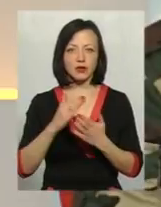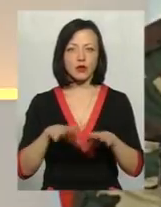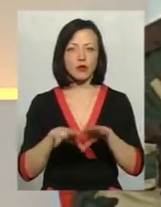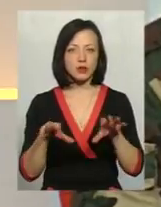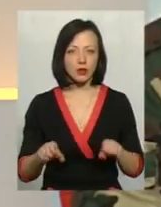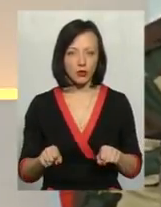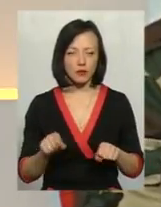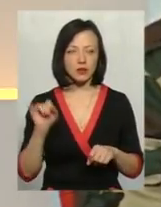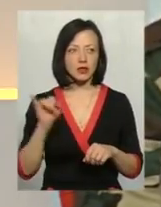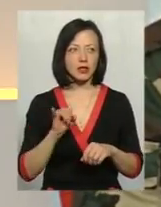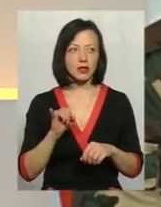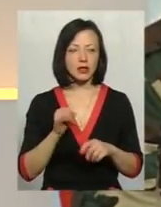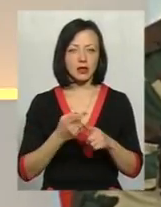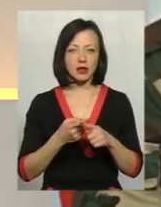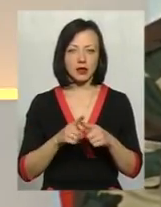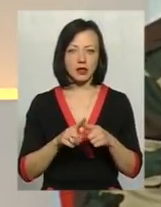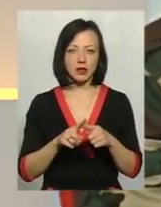високопосадовці. І